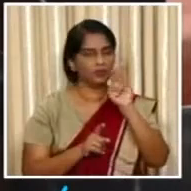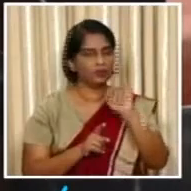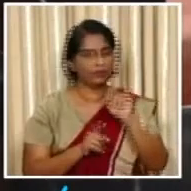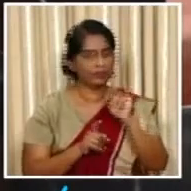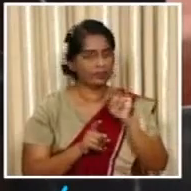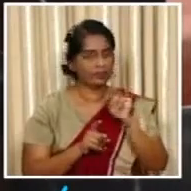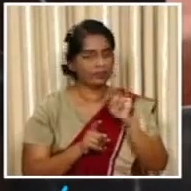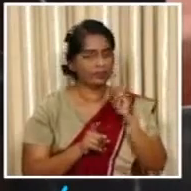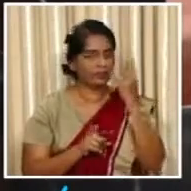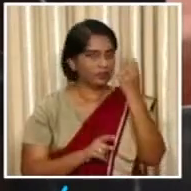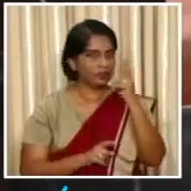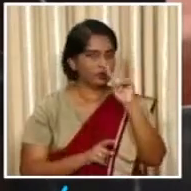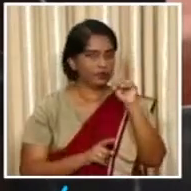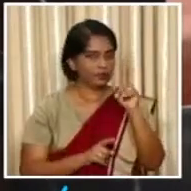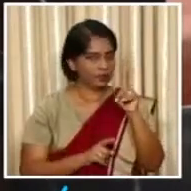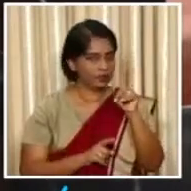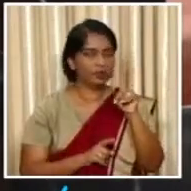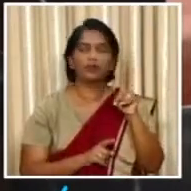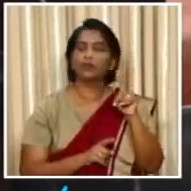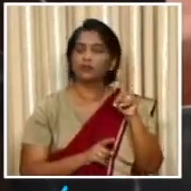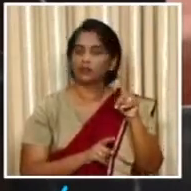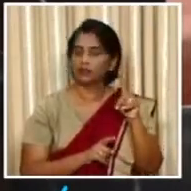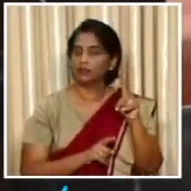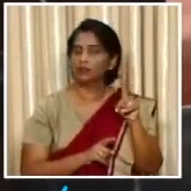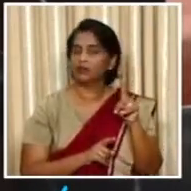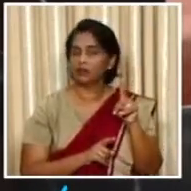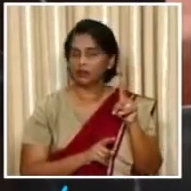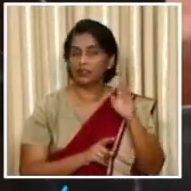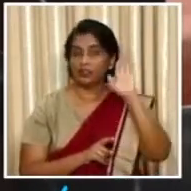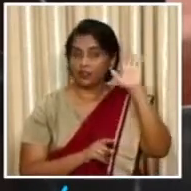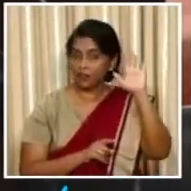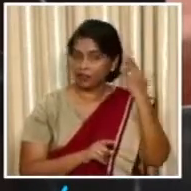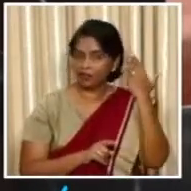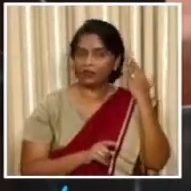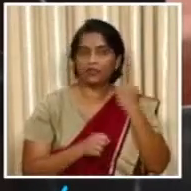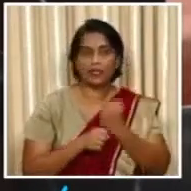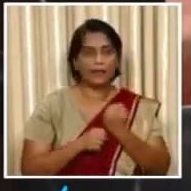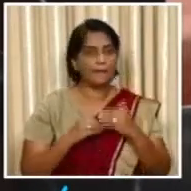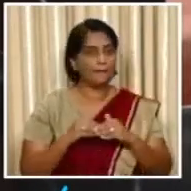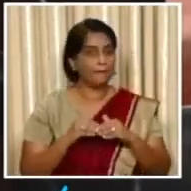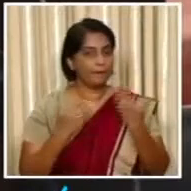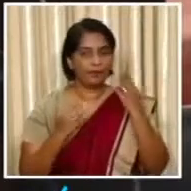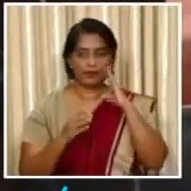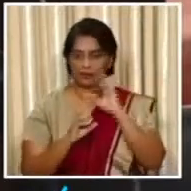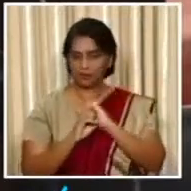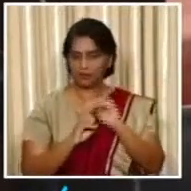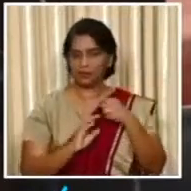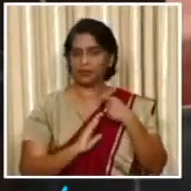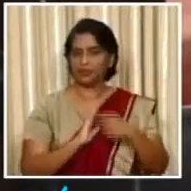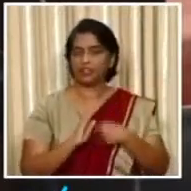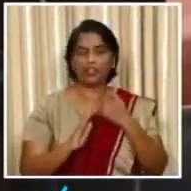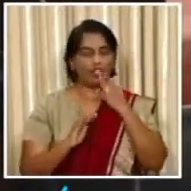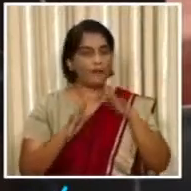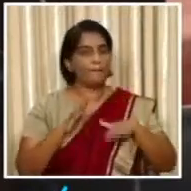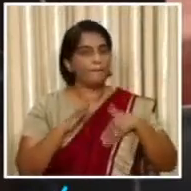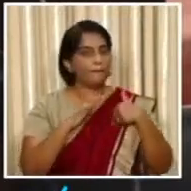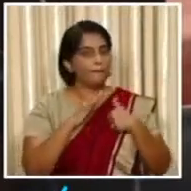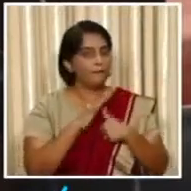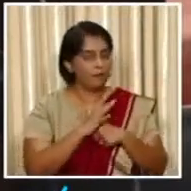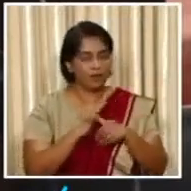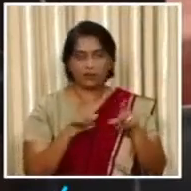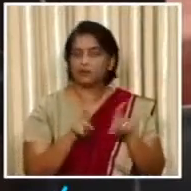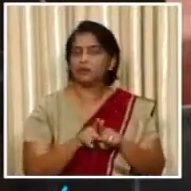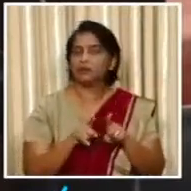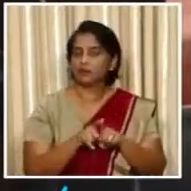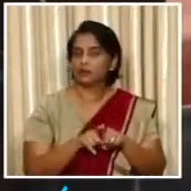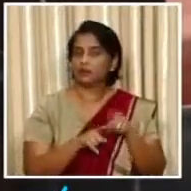26/11/2021 அதிவிசேட வர்த்தகமானி பத்திரிகையில் வெளியாகிய இலங்கை அதிபர் சேவை பிரமாண குறிப்பின் 4வது திருத்தத்தின்படி